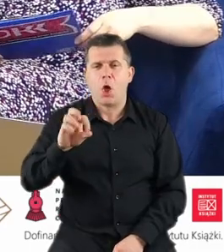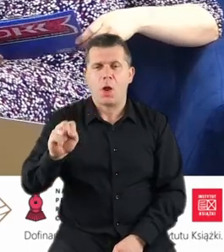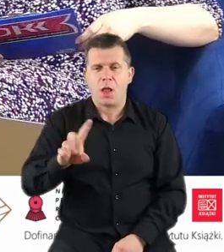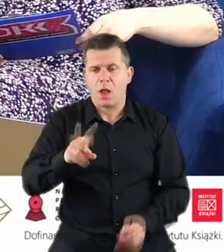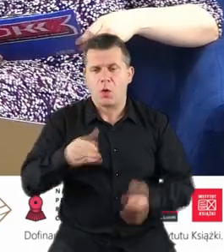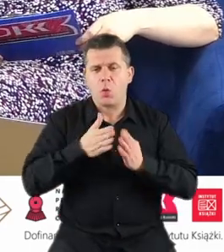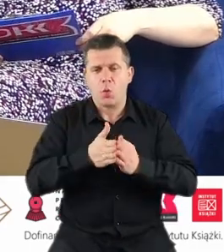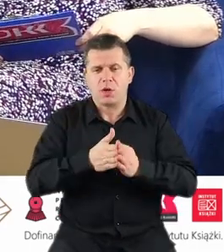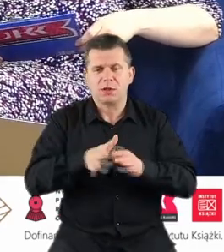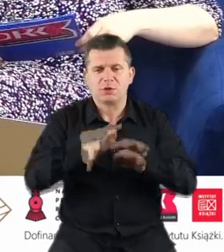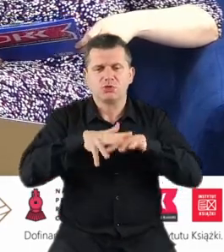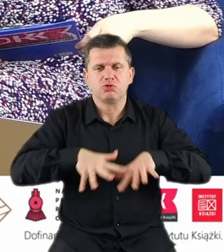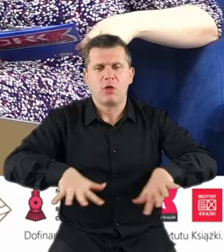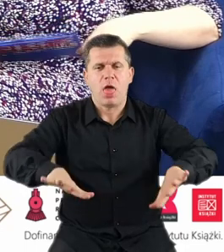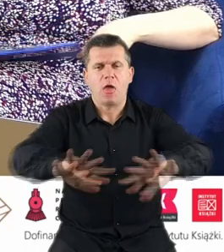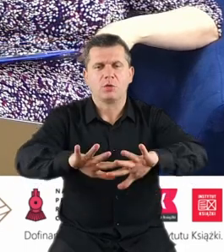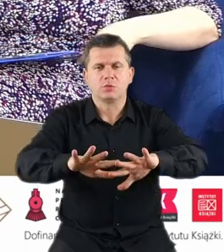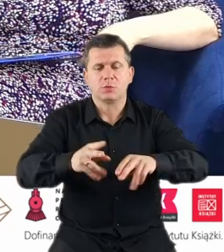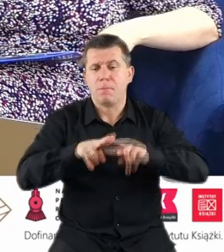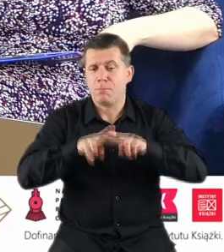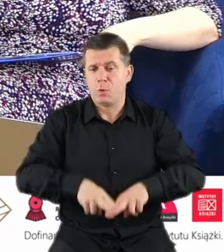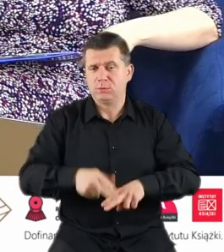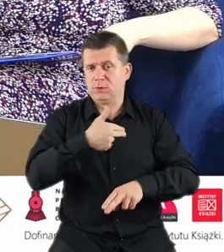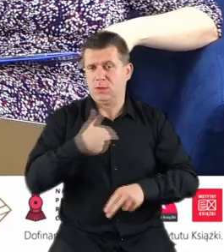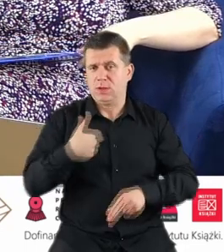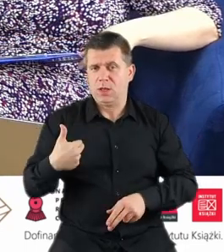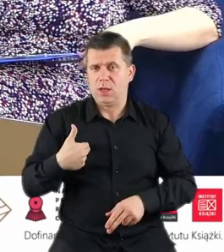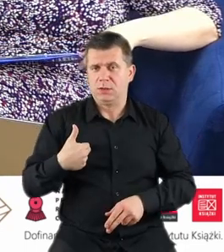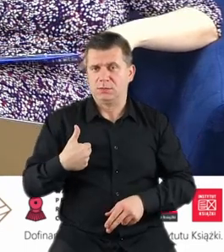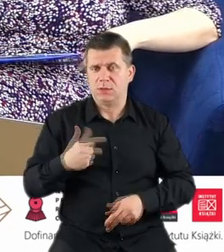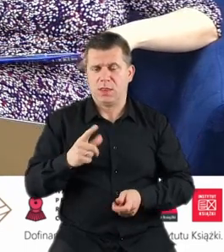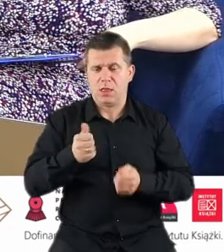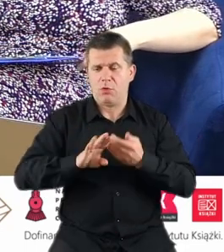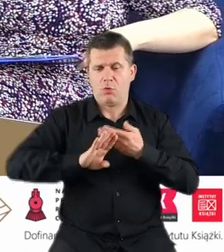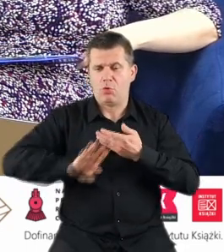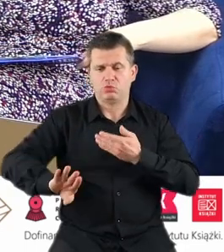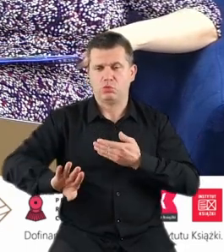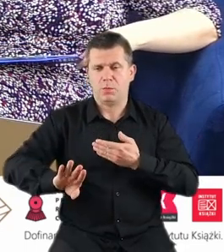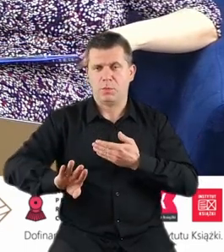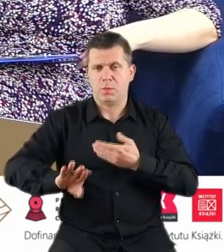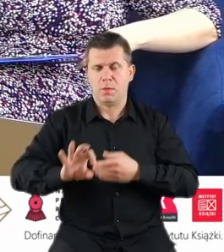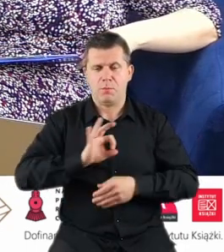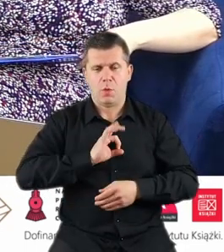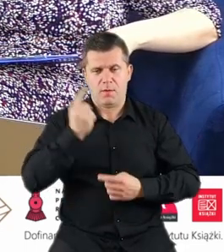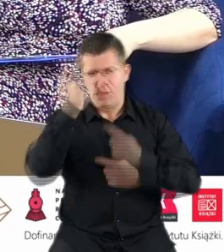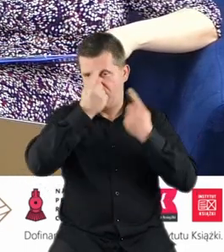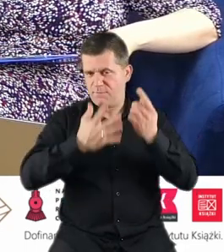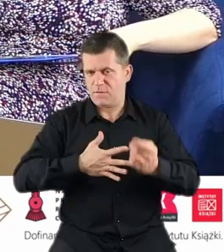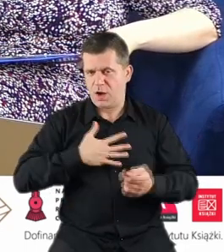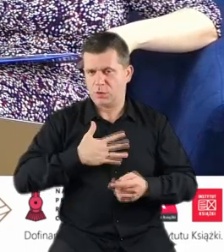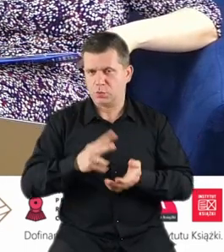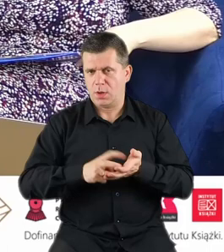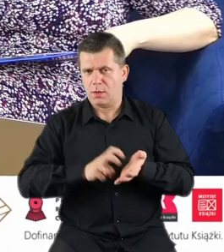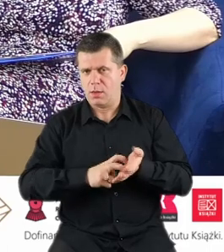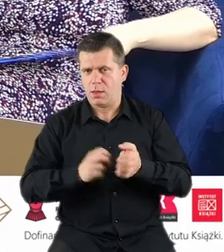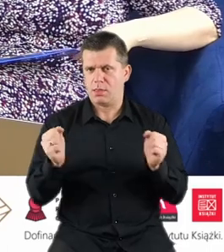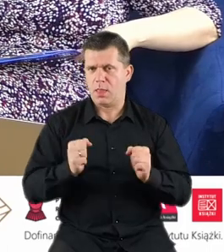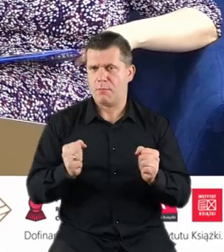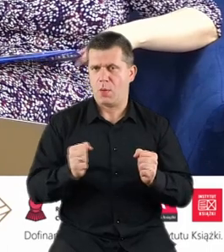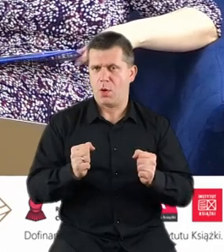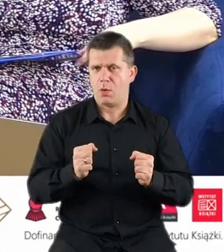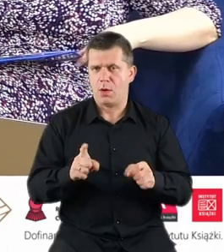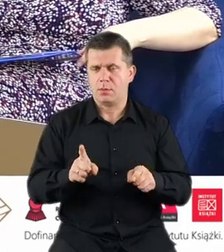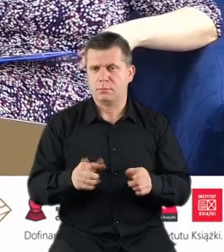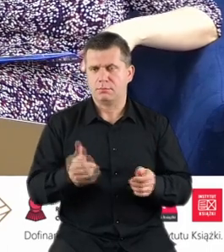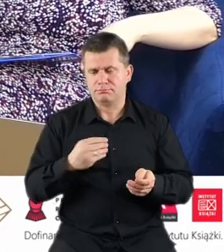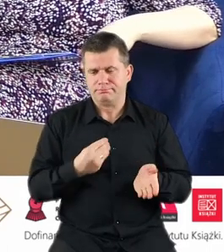Ukryta sieć pozostawia w nas, to nie jest odosobniona moje wrażenie, wielki niepokój, chociaż właściwie panikę